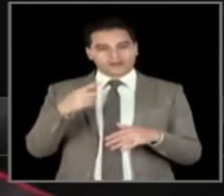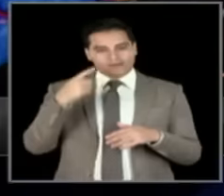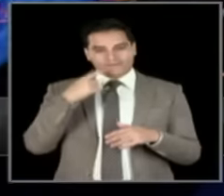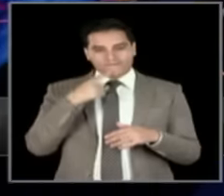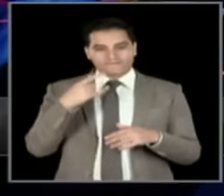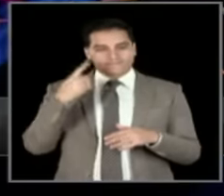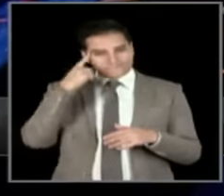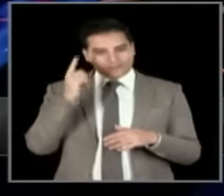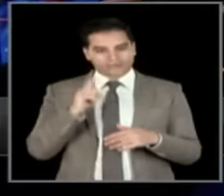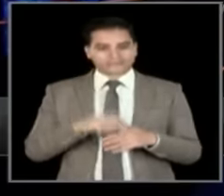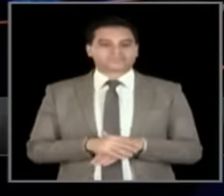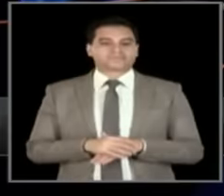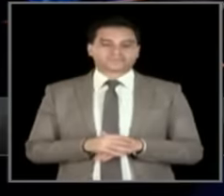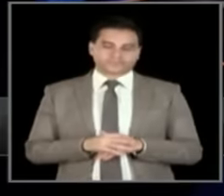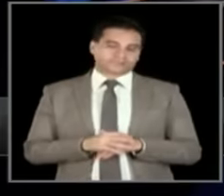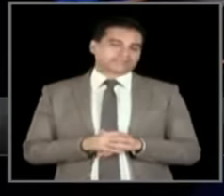فرنسية. غلط.